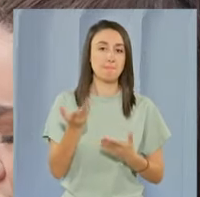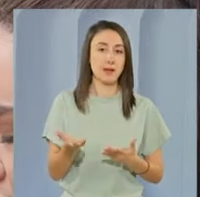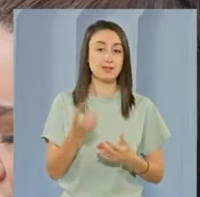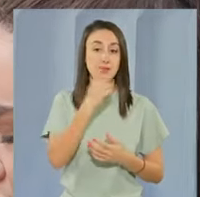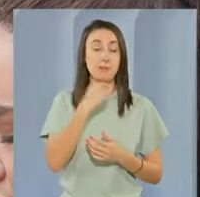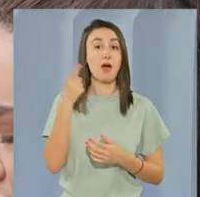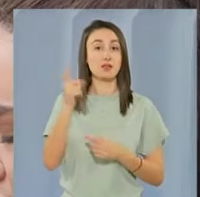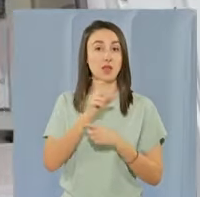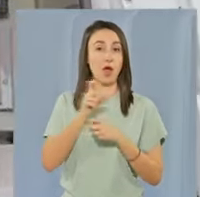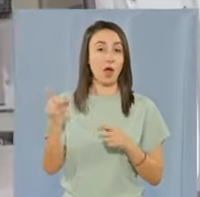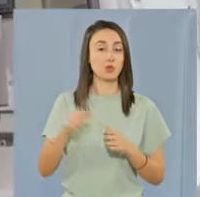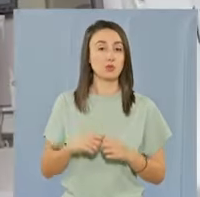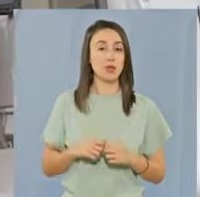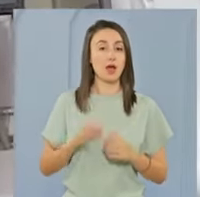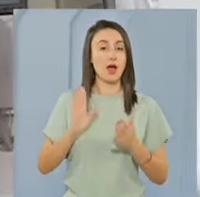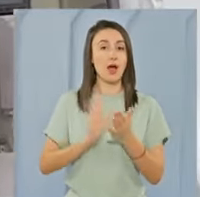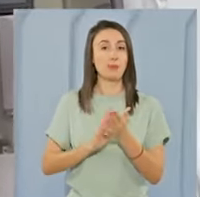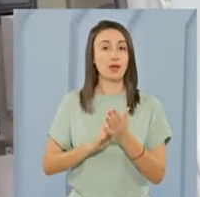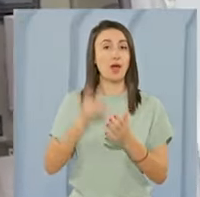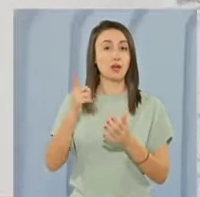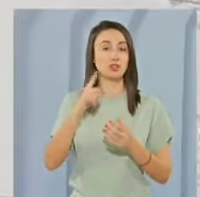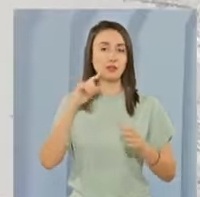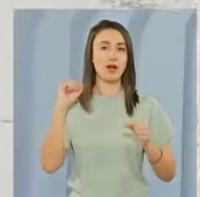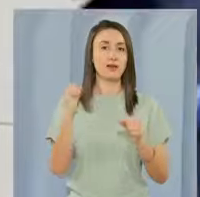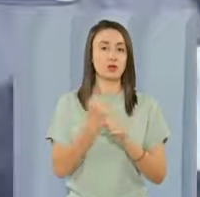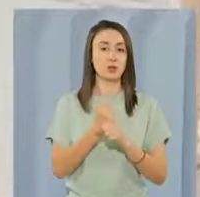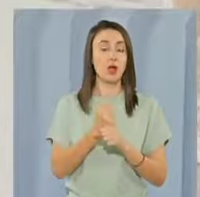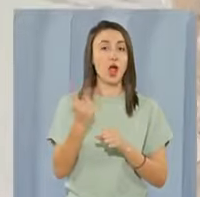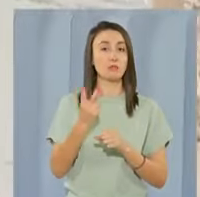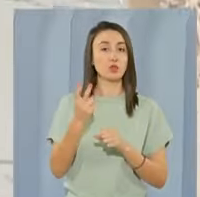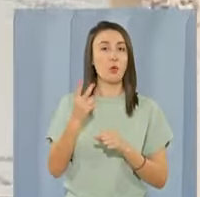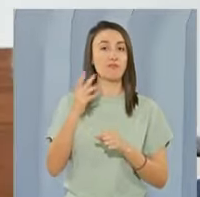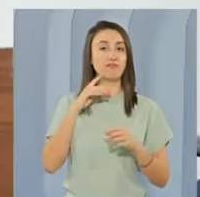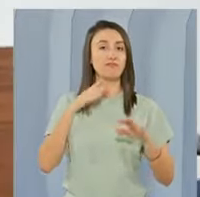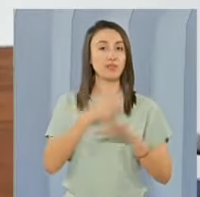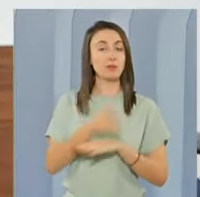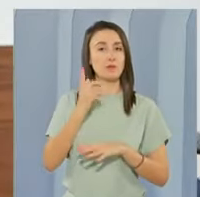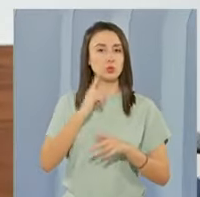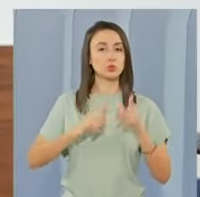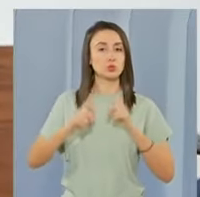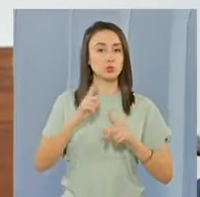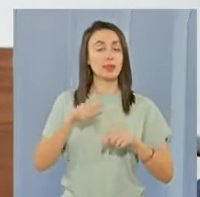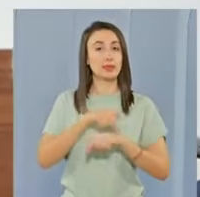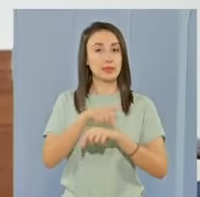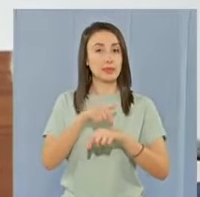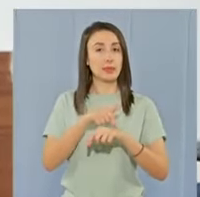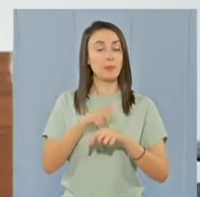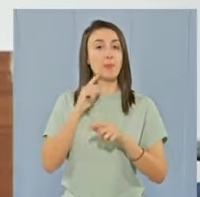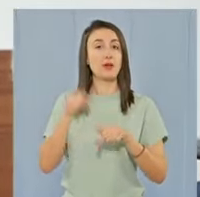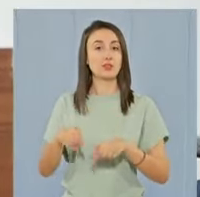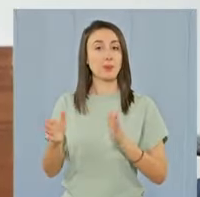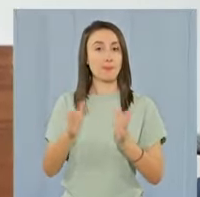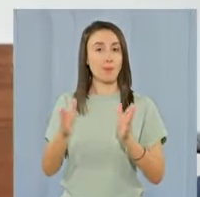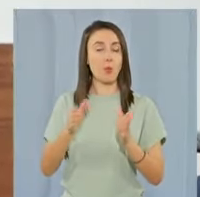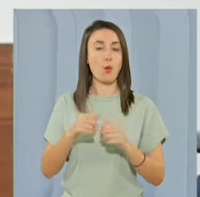pare că aceasta ar fi cauza aplicării acestor agresiuni. Cele două victime au fost supuse de-a lungul timpului în această perioadă